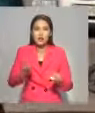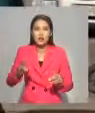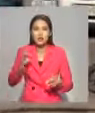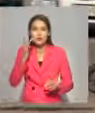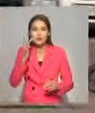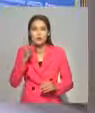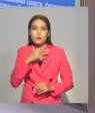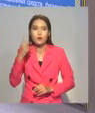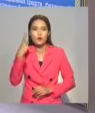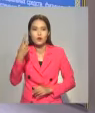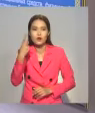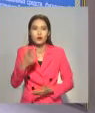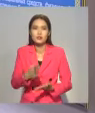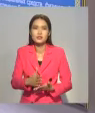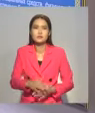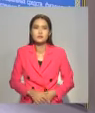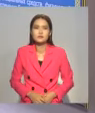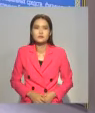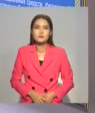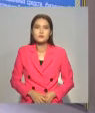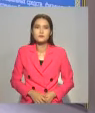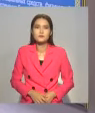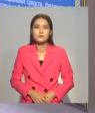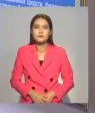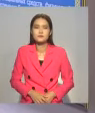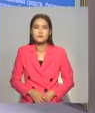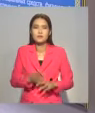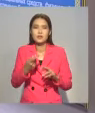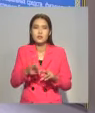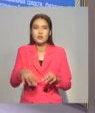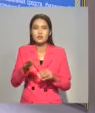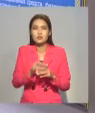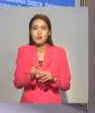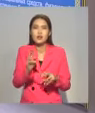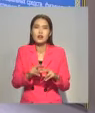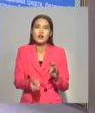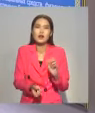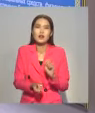дейді мамандар. Атана 102 несіне каналына